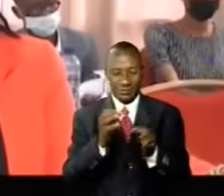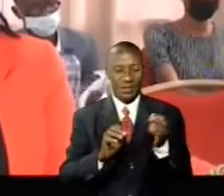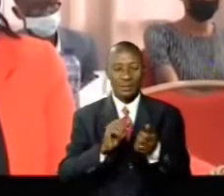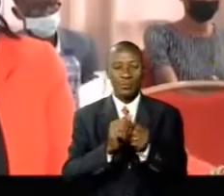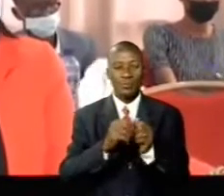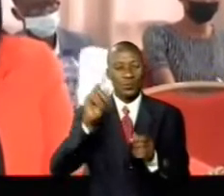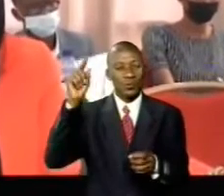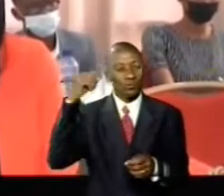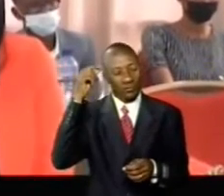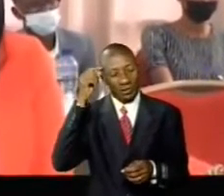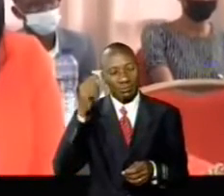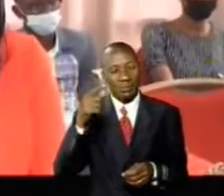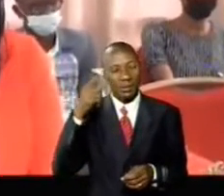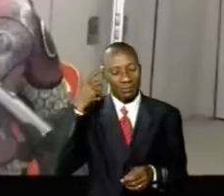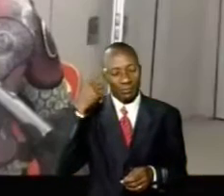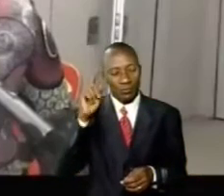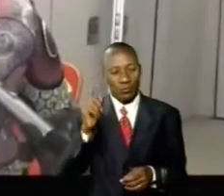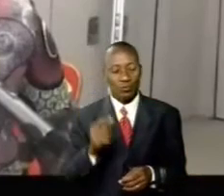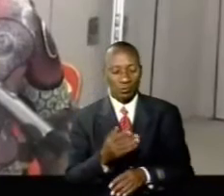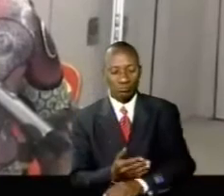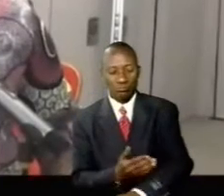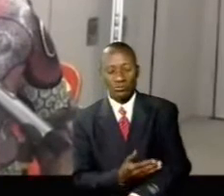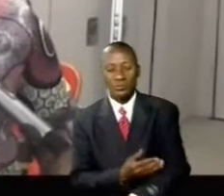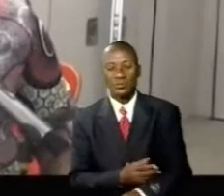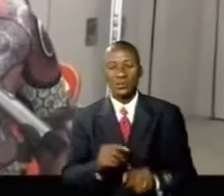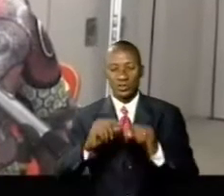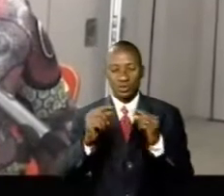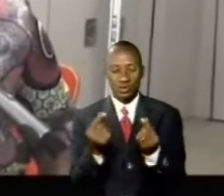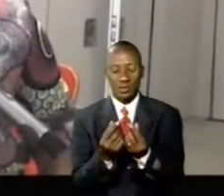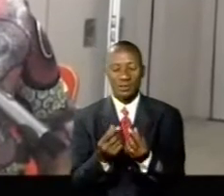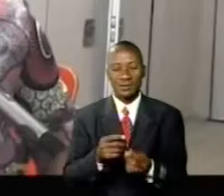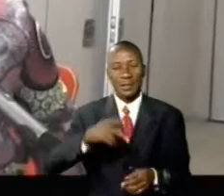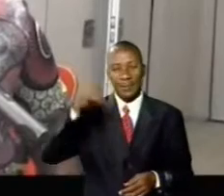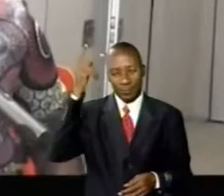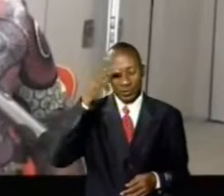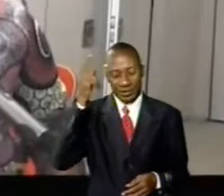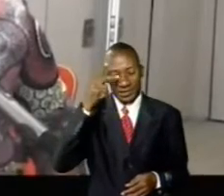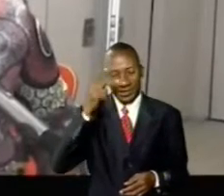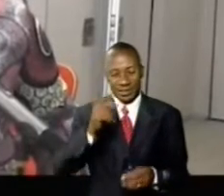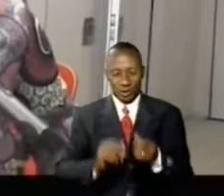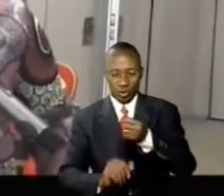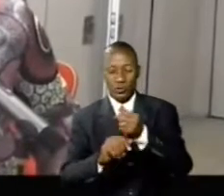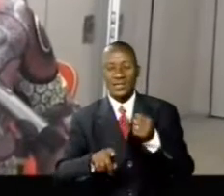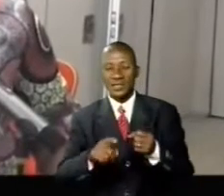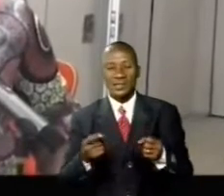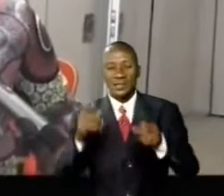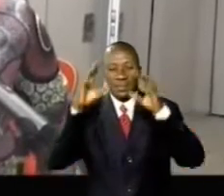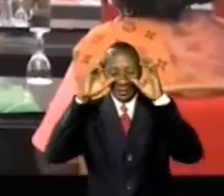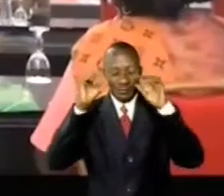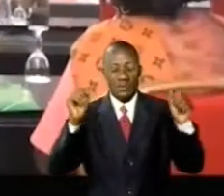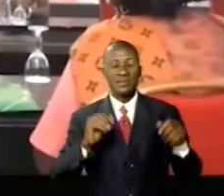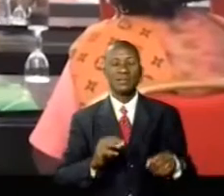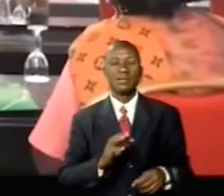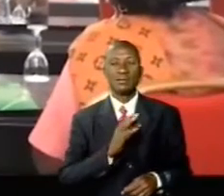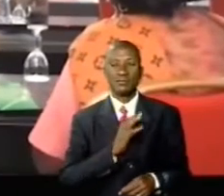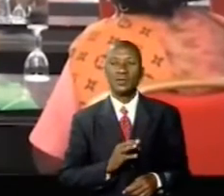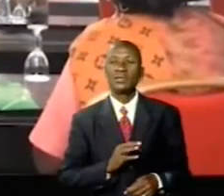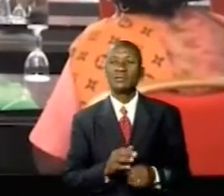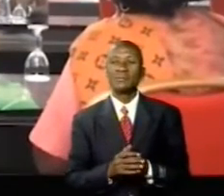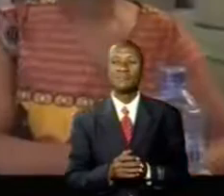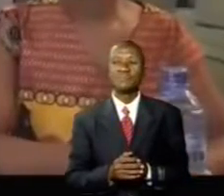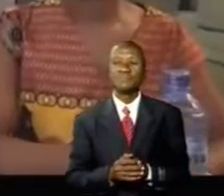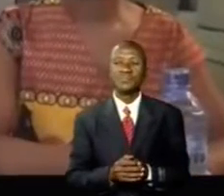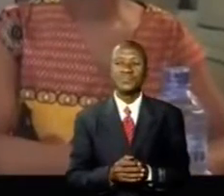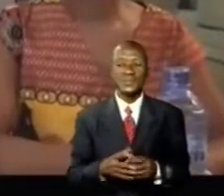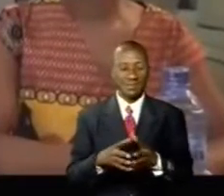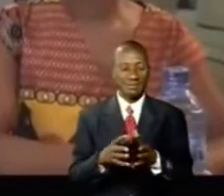en matière de la promotion du genre. Politique impulsée par le chef de l'État Félix-Antoine Tshisekedi, mise en musique